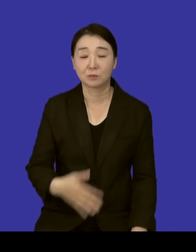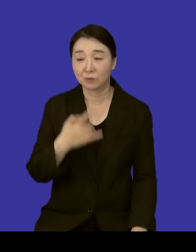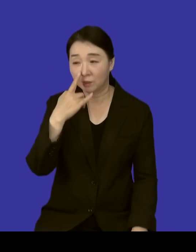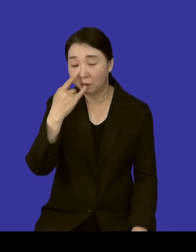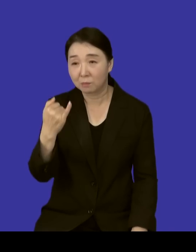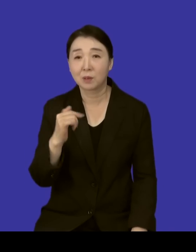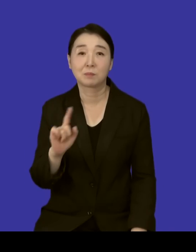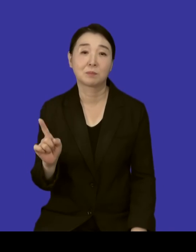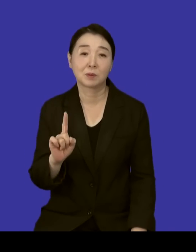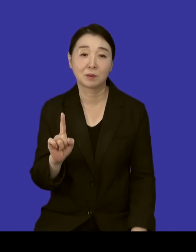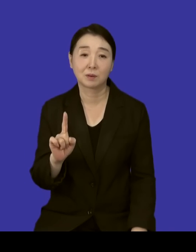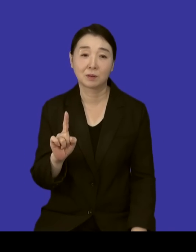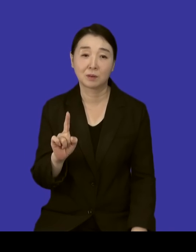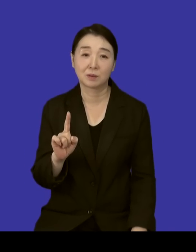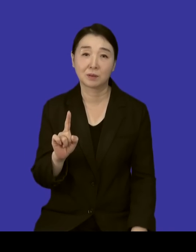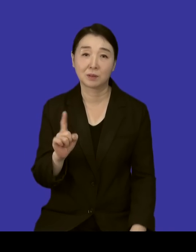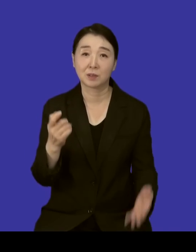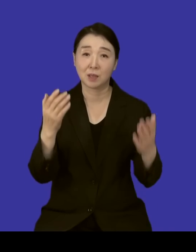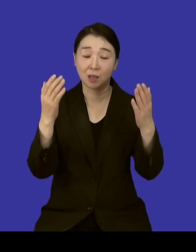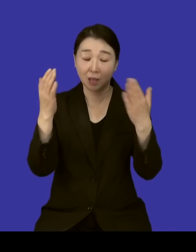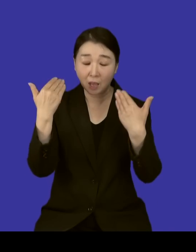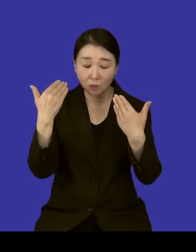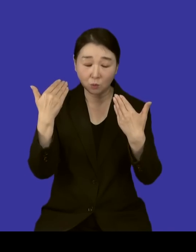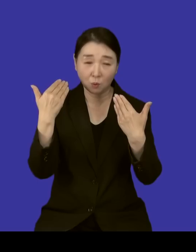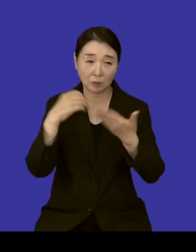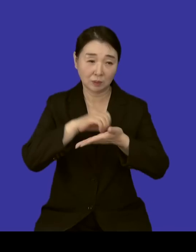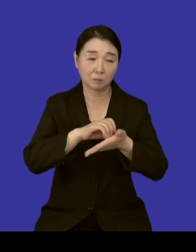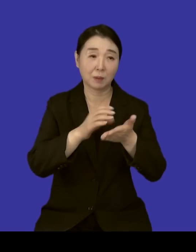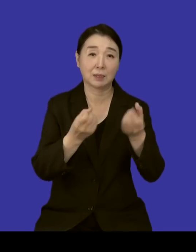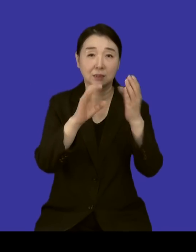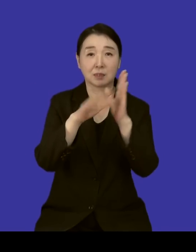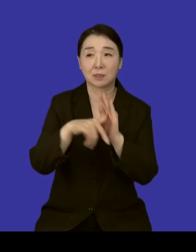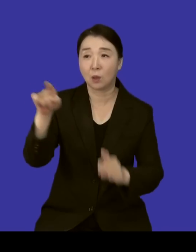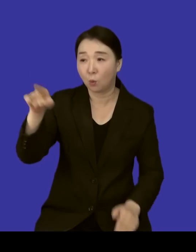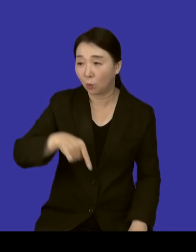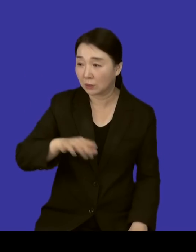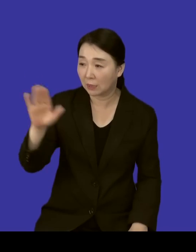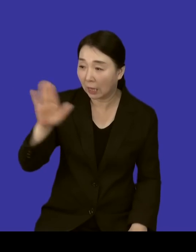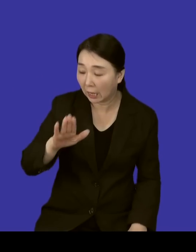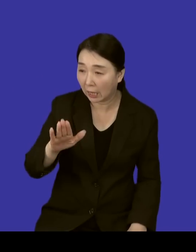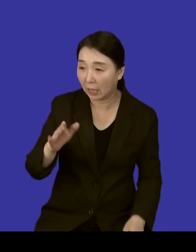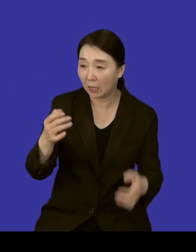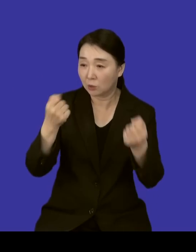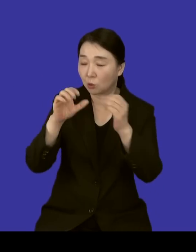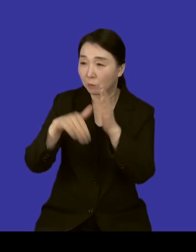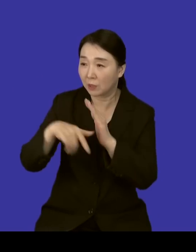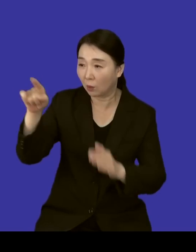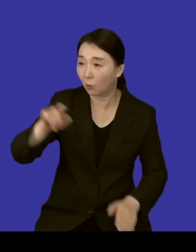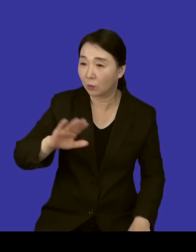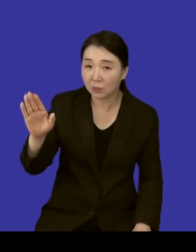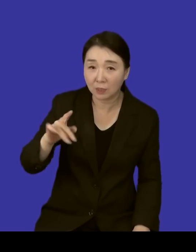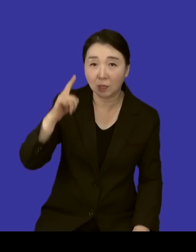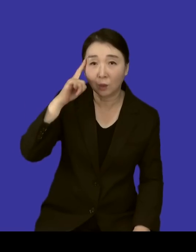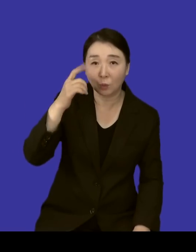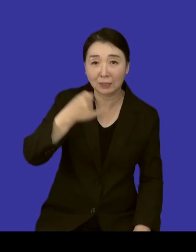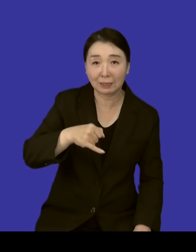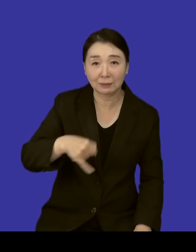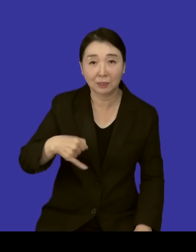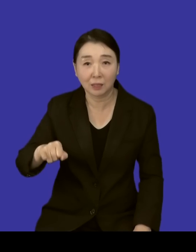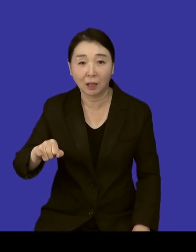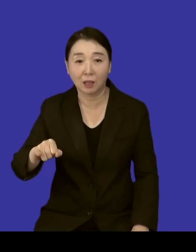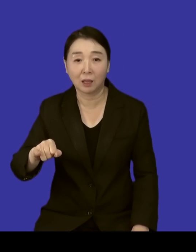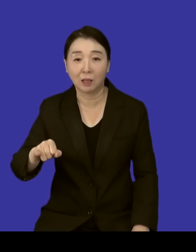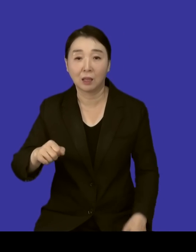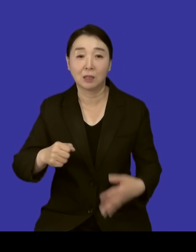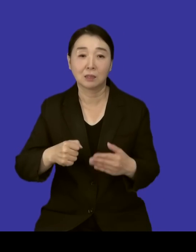저를 그냥 그 학교 저기 뭐 입학식도 안 오고 졸업식도 안 오고 다 딸딸딸딸 내려오니까 모든